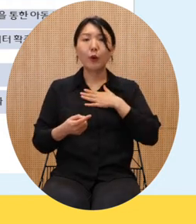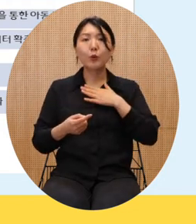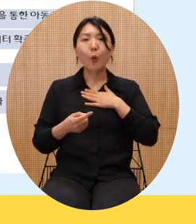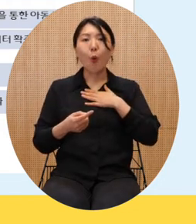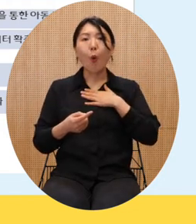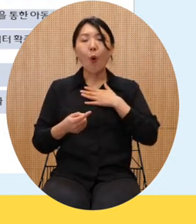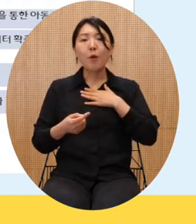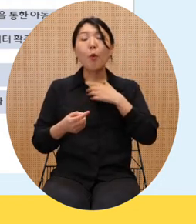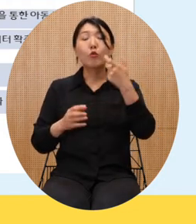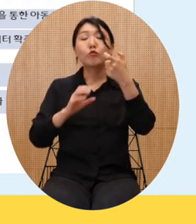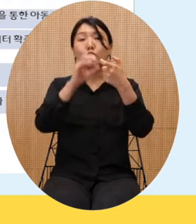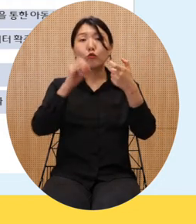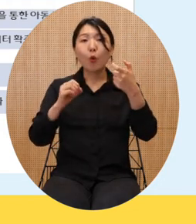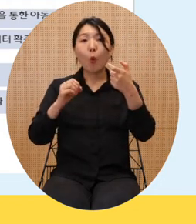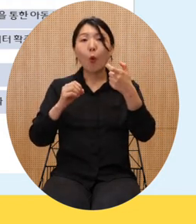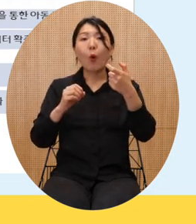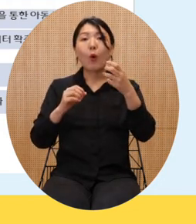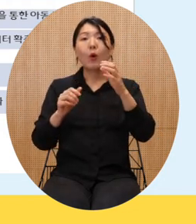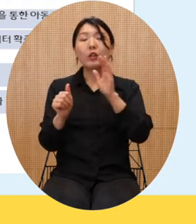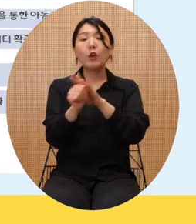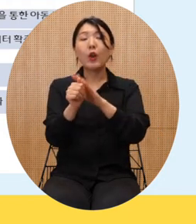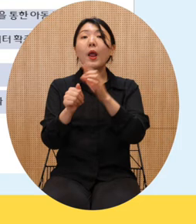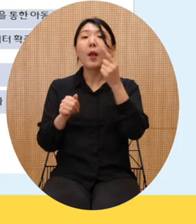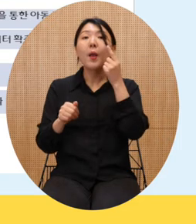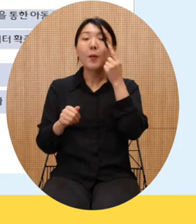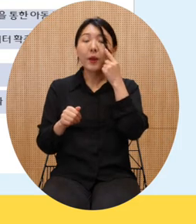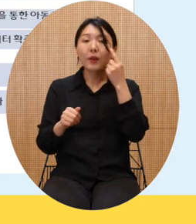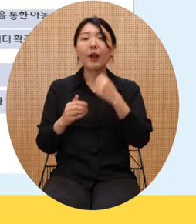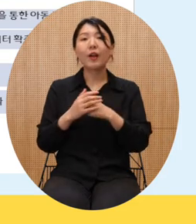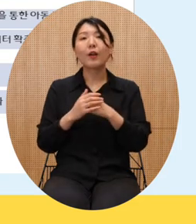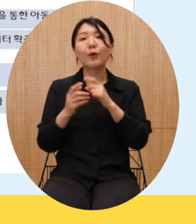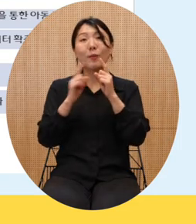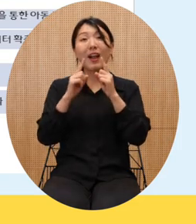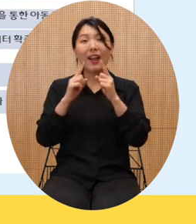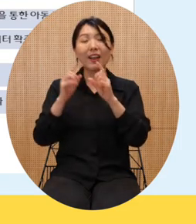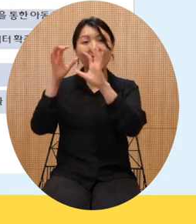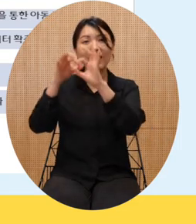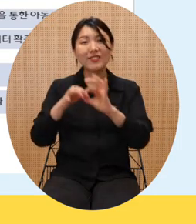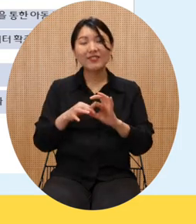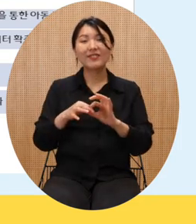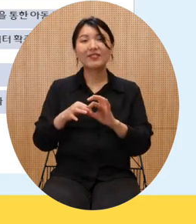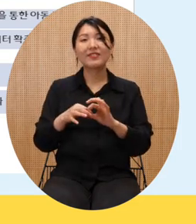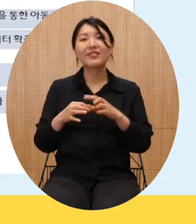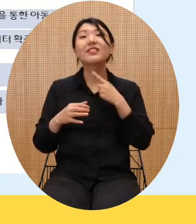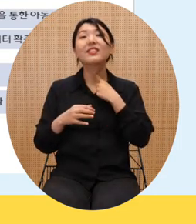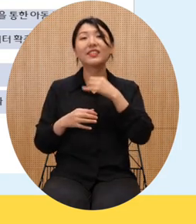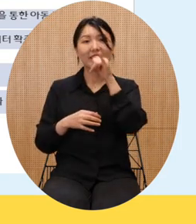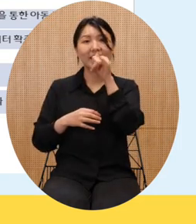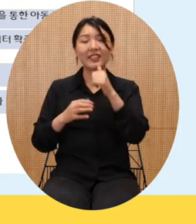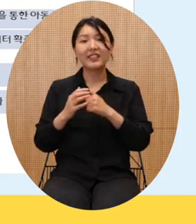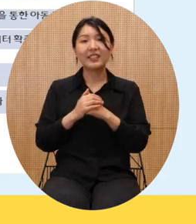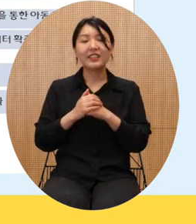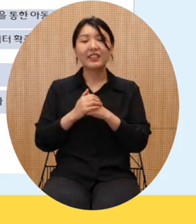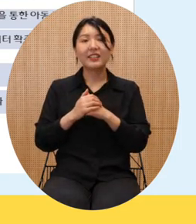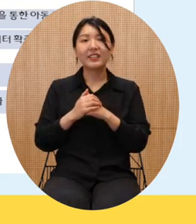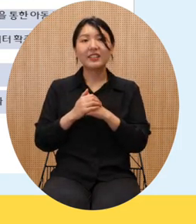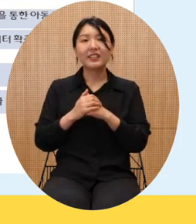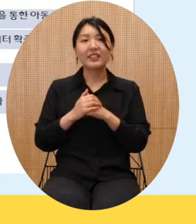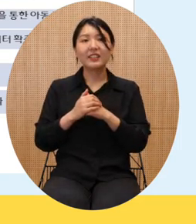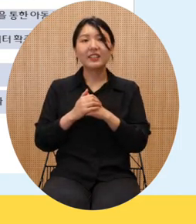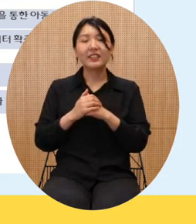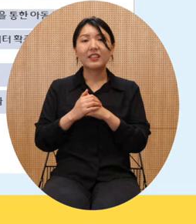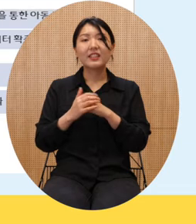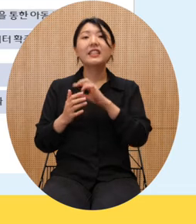청년에 대해서는 받아들이는, 저도 어디 가서 60%로 해봤습니다. 시흥에서 괜찮더라고요 라는 얘기를